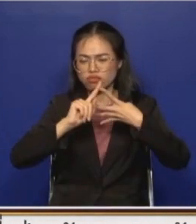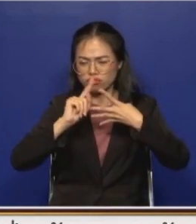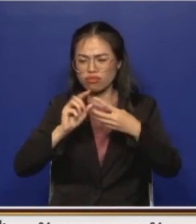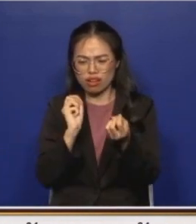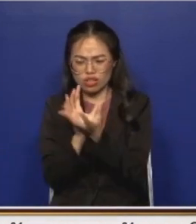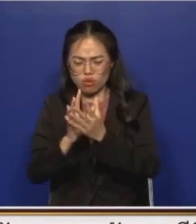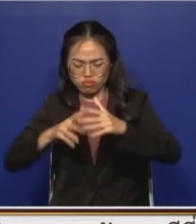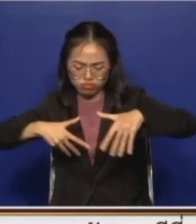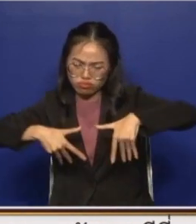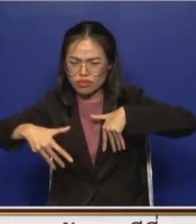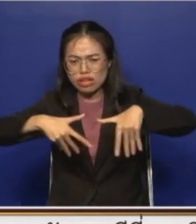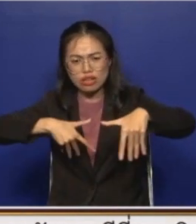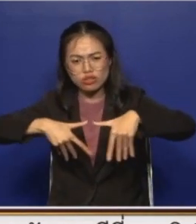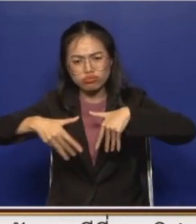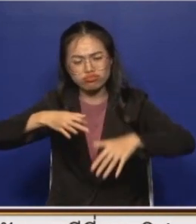ของประชาชน